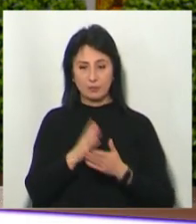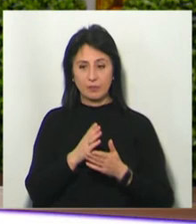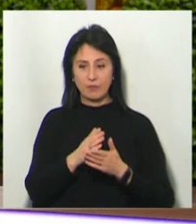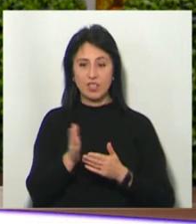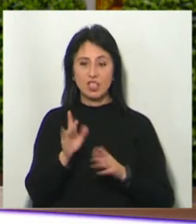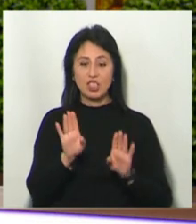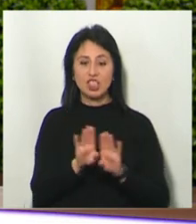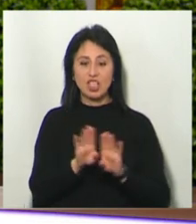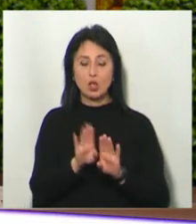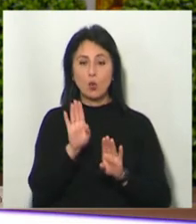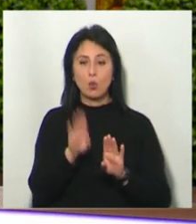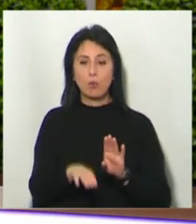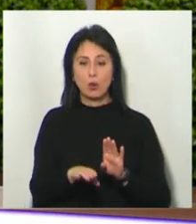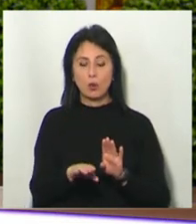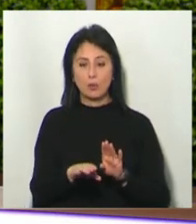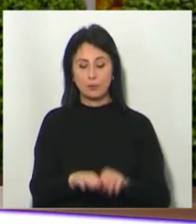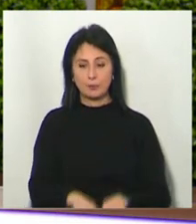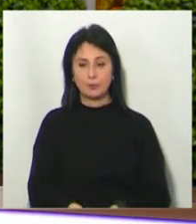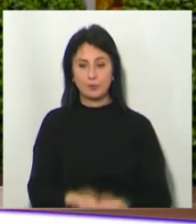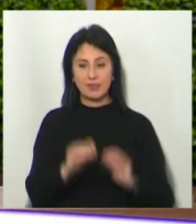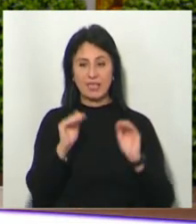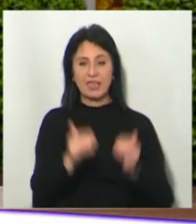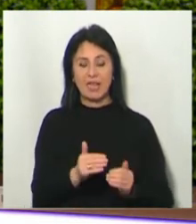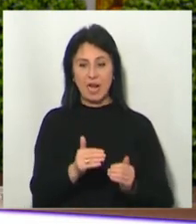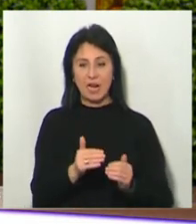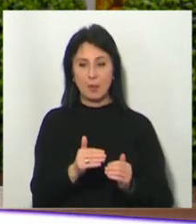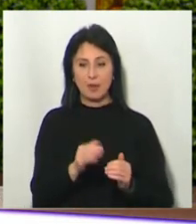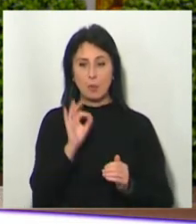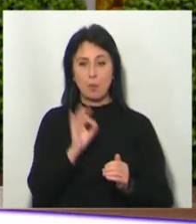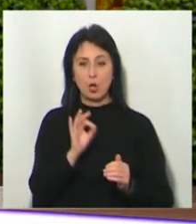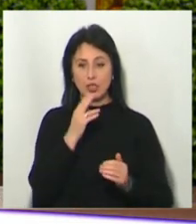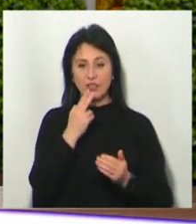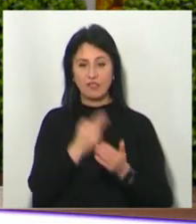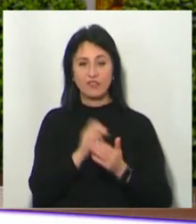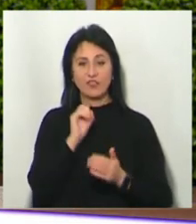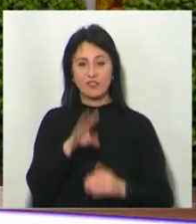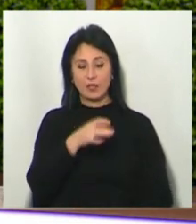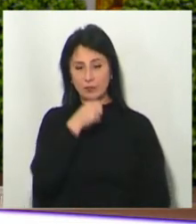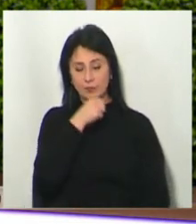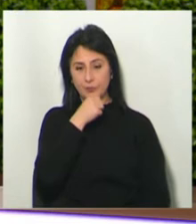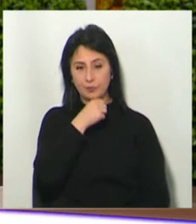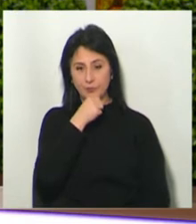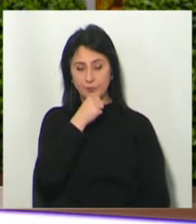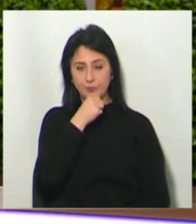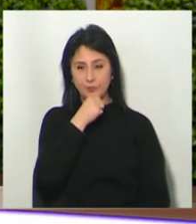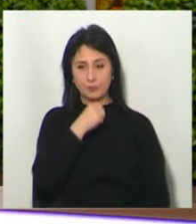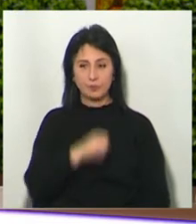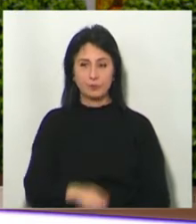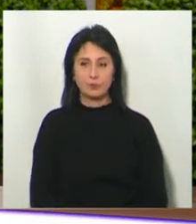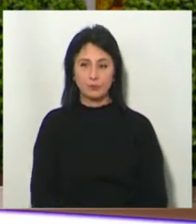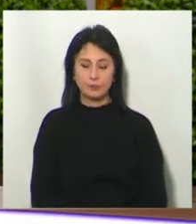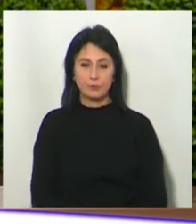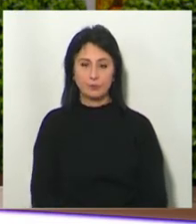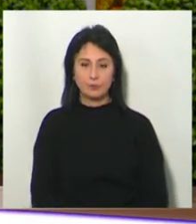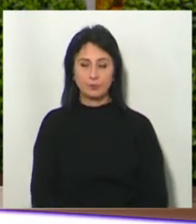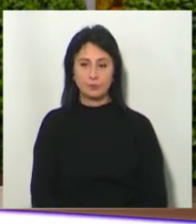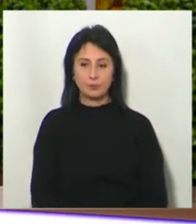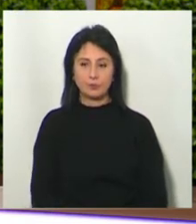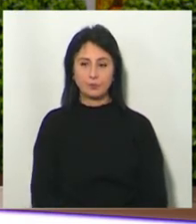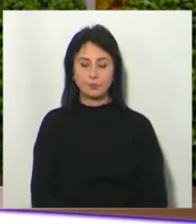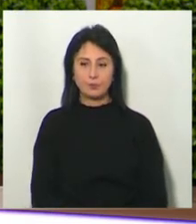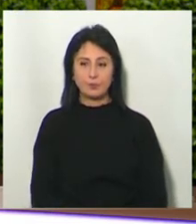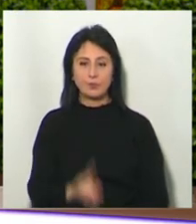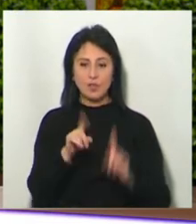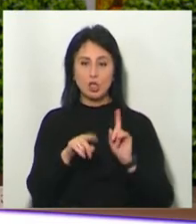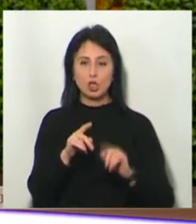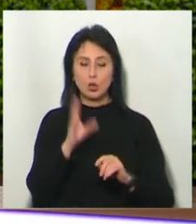არის შედარებით უფრო ნაკლები პროცენტული მაჩვენებლებით, ვიდრე ვთქვათ უფრო დასრულებში